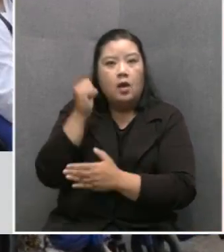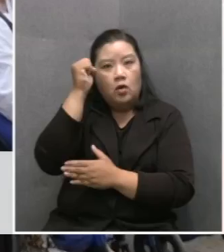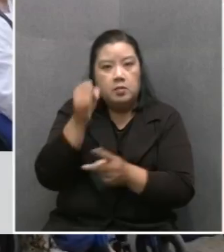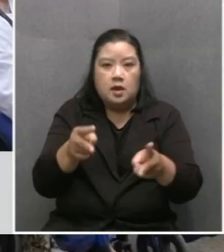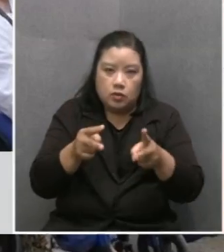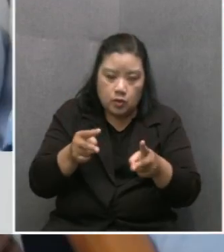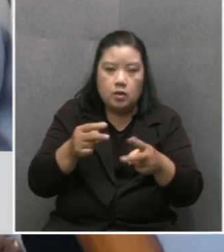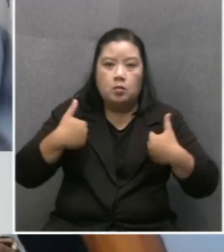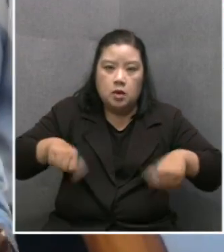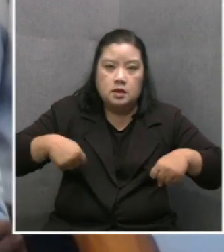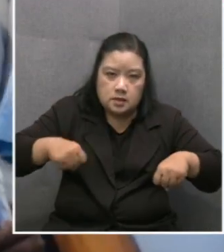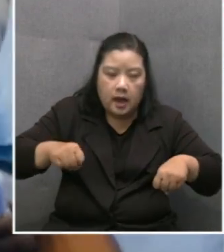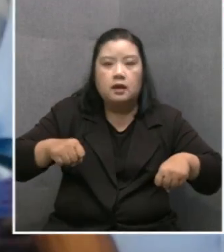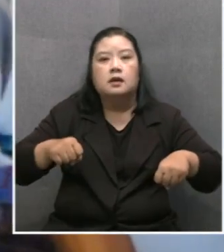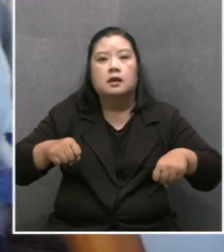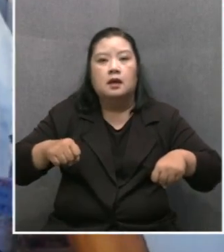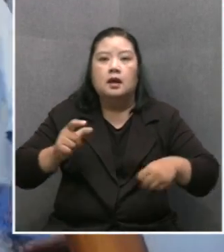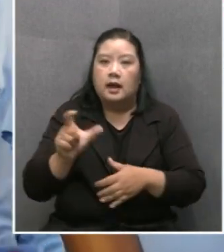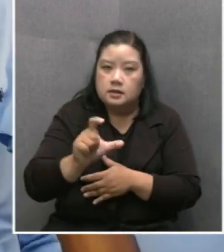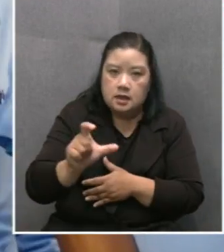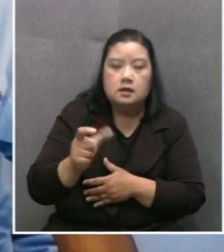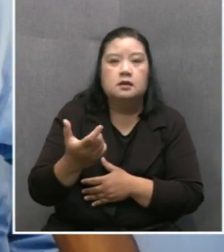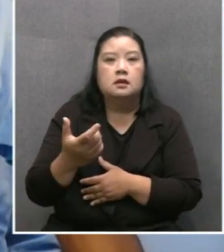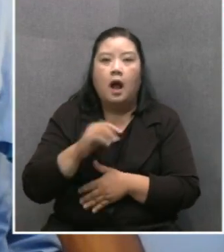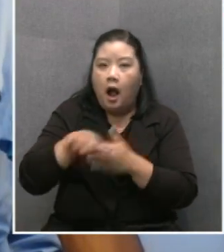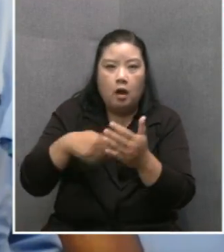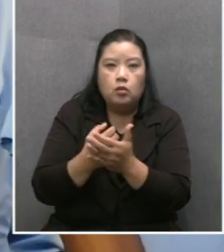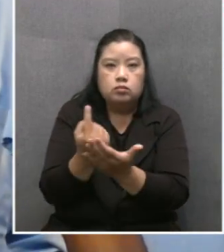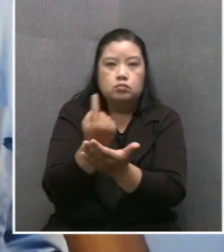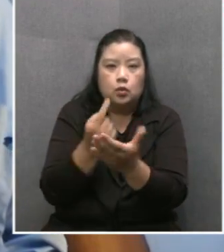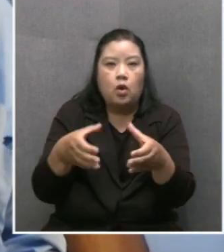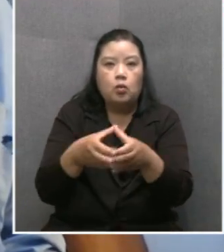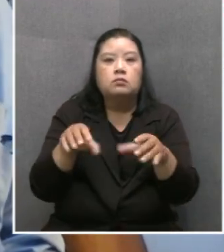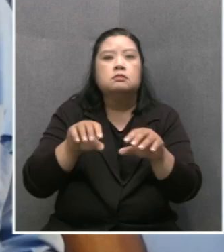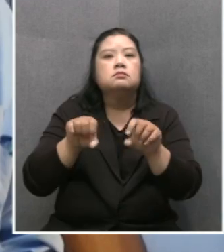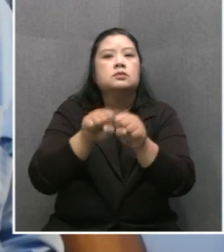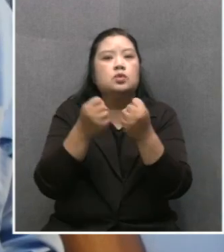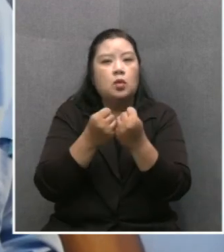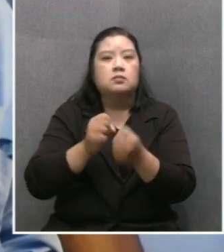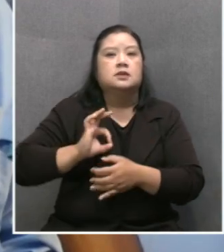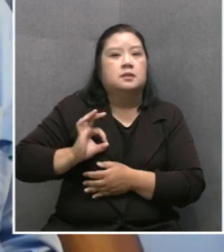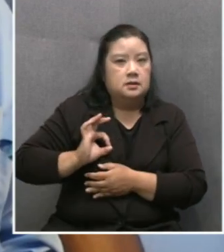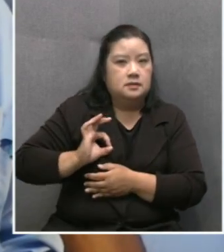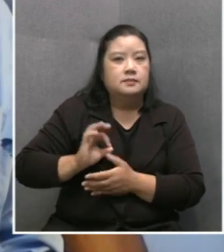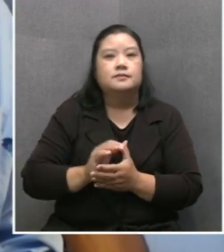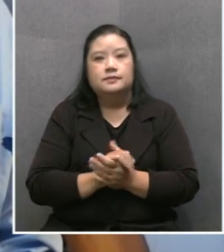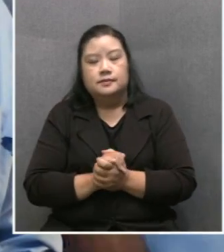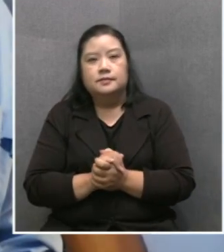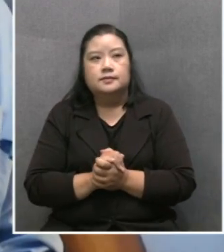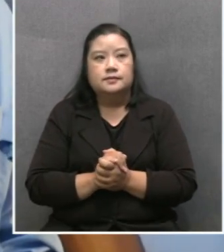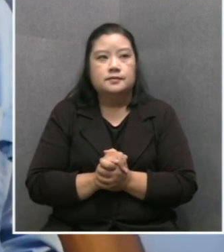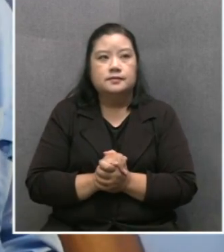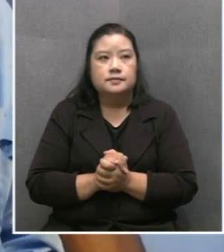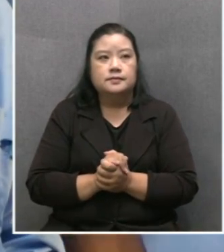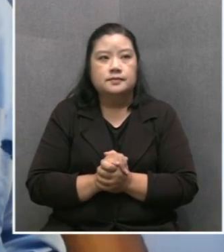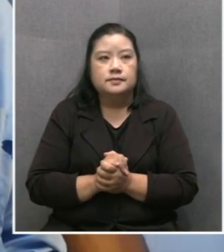ทั้งวินจักรยานยนต์รับจ้างคนขับรถแท็กซี่เข้ามามีส่วนร่วมด้วยครับ จะเอาไปออกรายการ